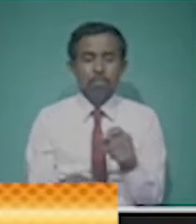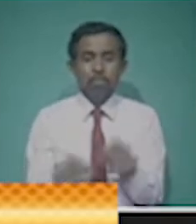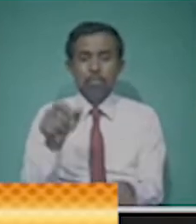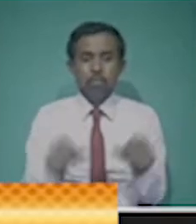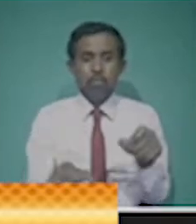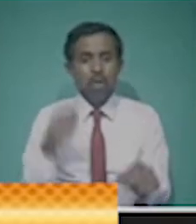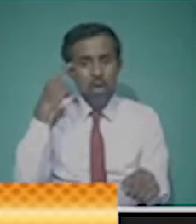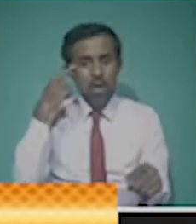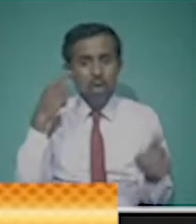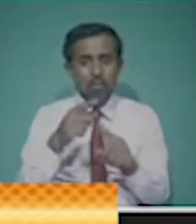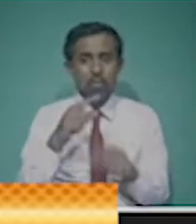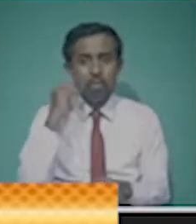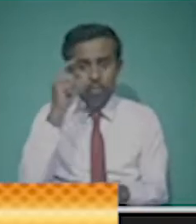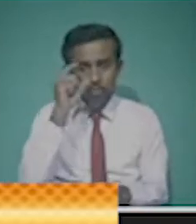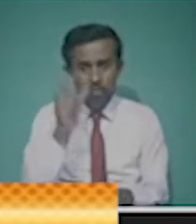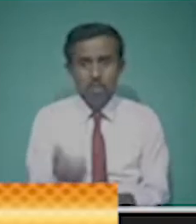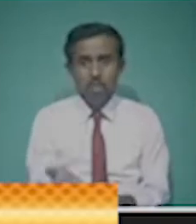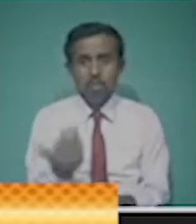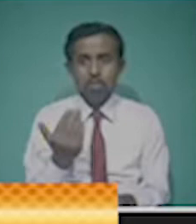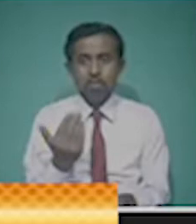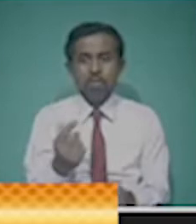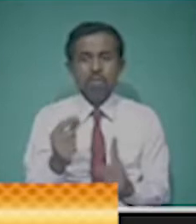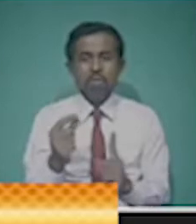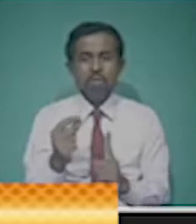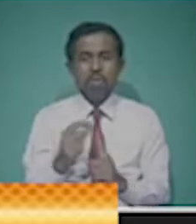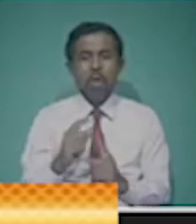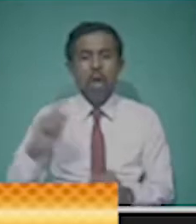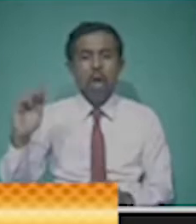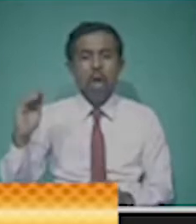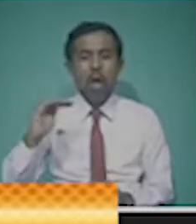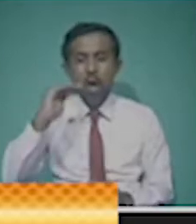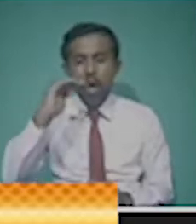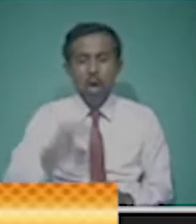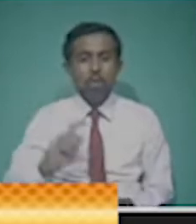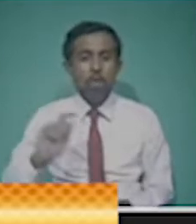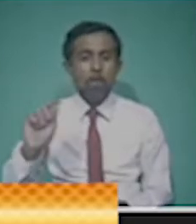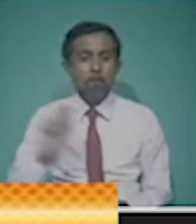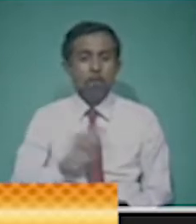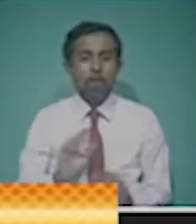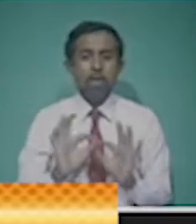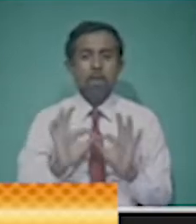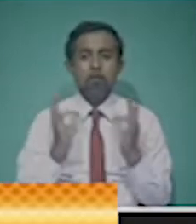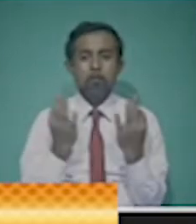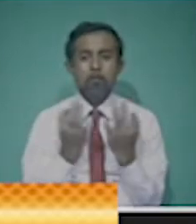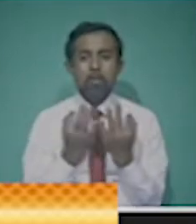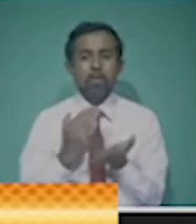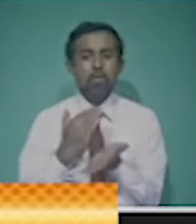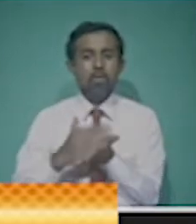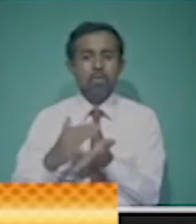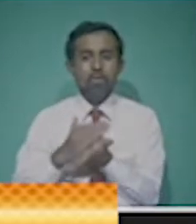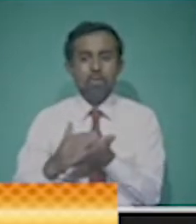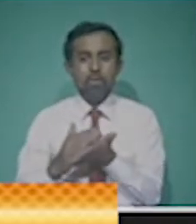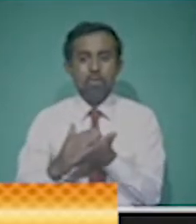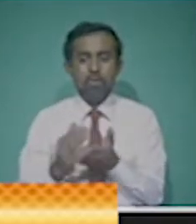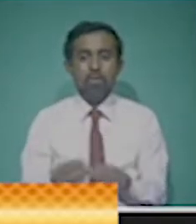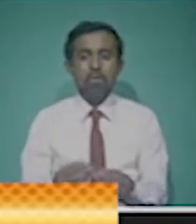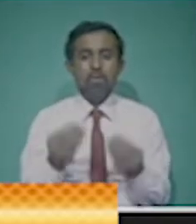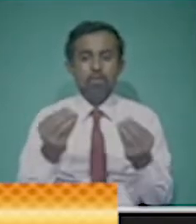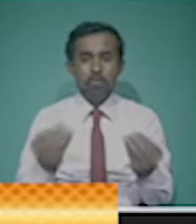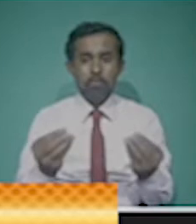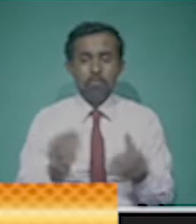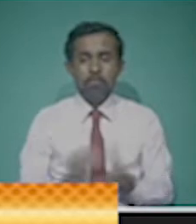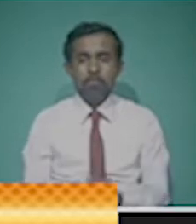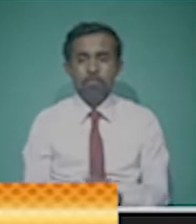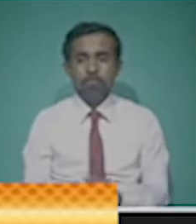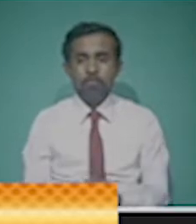குடும்பங்களுக்கு நிவாரண திட்டம் ஒன்றை முன்வைக்க உள்ளதாக ஒரு திட்டத்தை முன்வைத்திருக்கிறது. அதிலே பெருந்தோட்ட தொழிலாளர்கள் அதிகம் உள்வாங்கப்பட